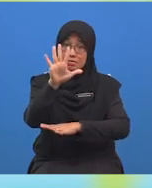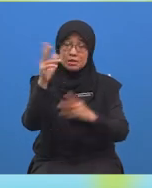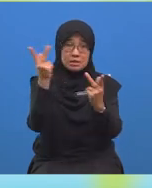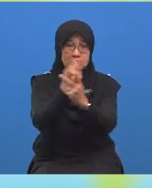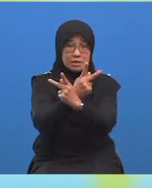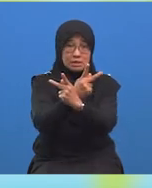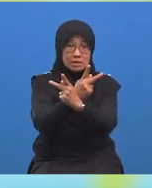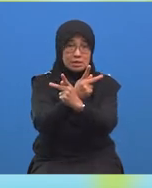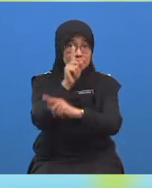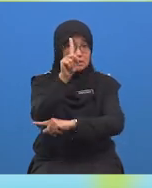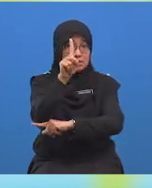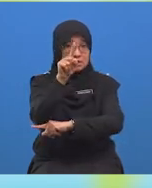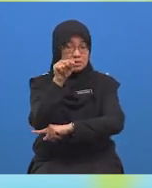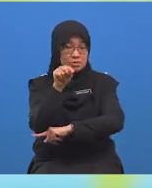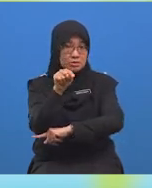23.5 darab